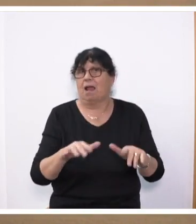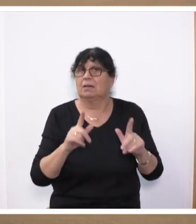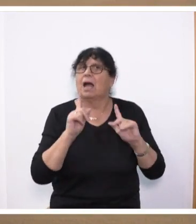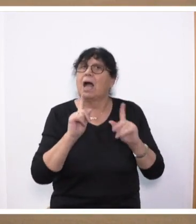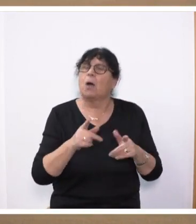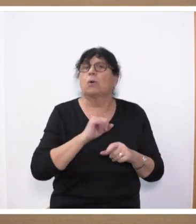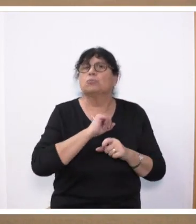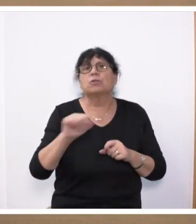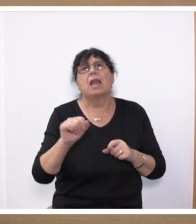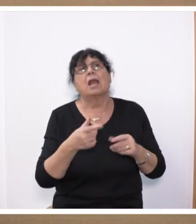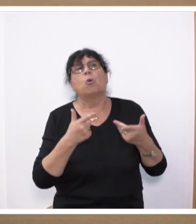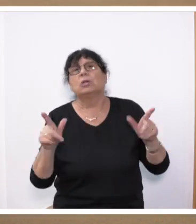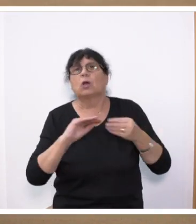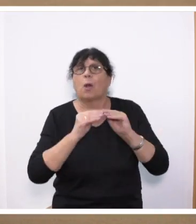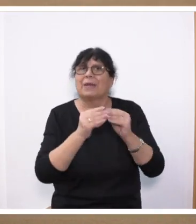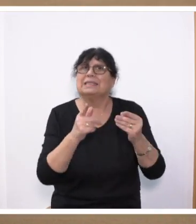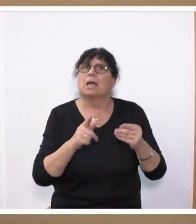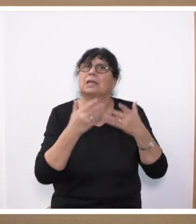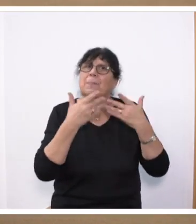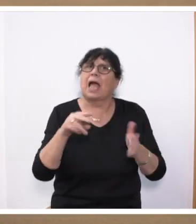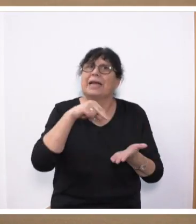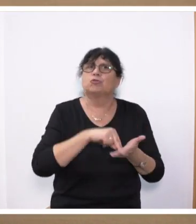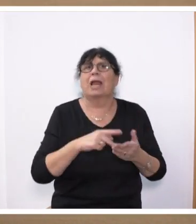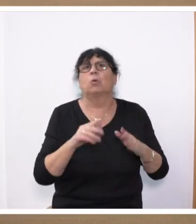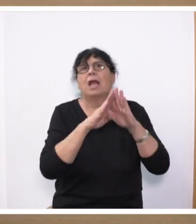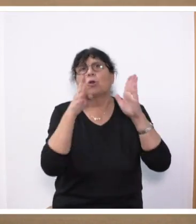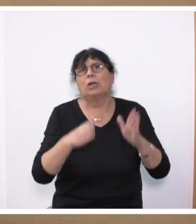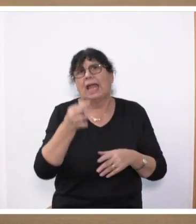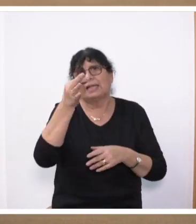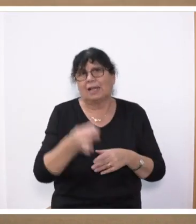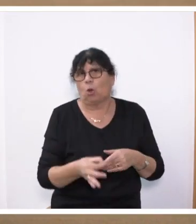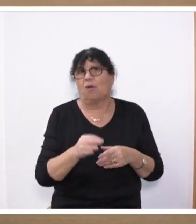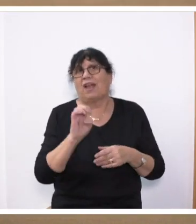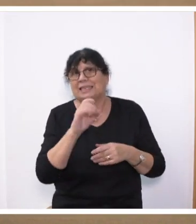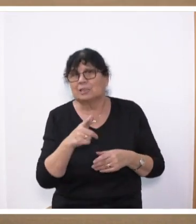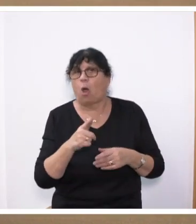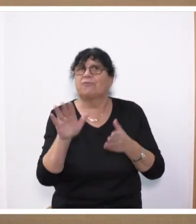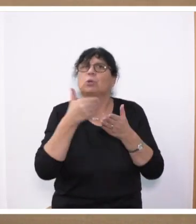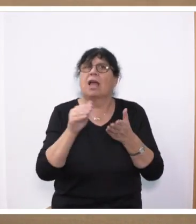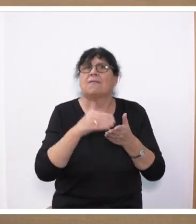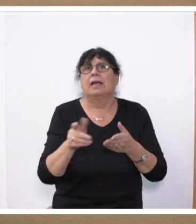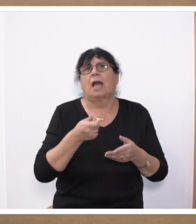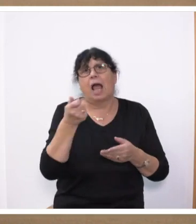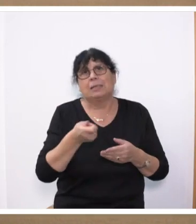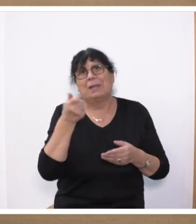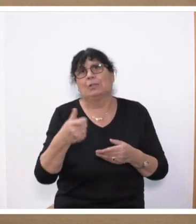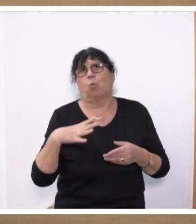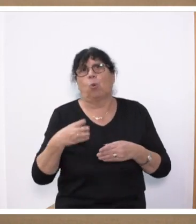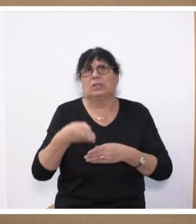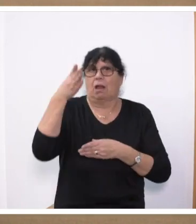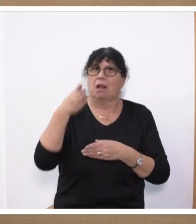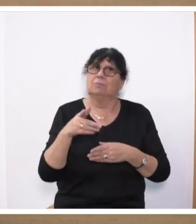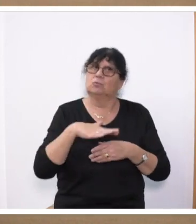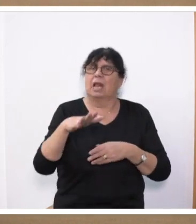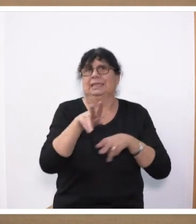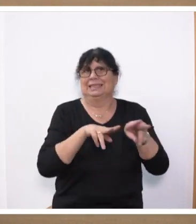unkomplizierte Bereitstellung des Containerdorfes in Ensdorf und auch die Anmietung von weiteren Hotels durch die Landesregierung. Und da ist es auch gut, dass